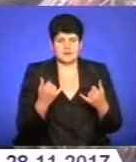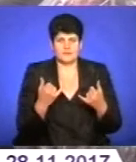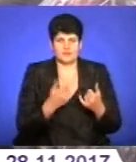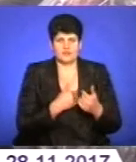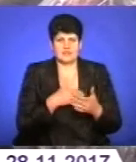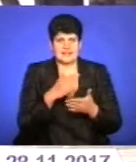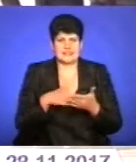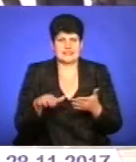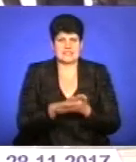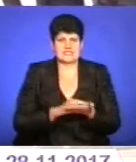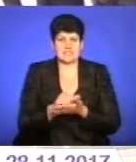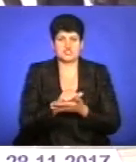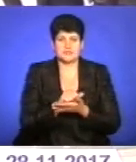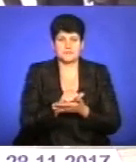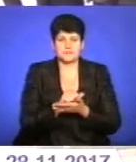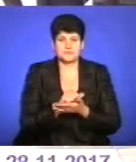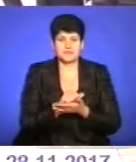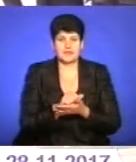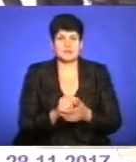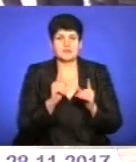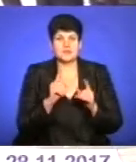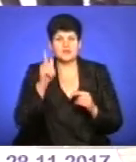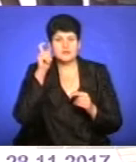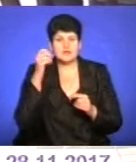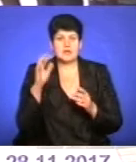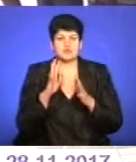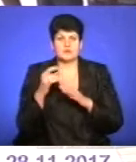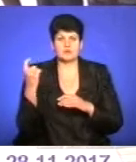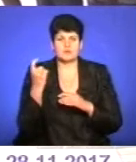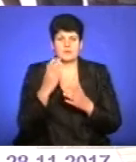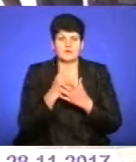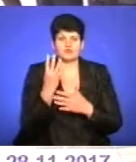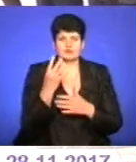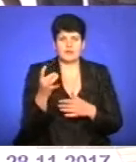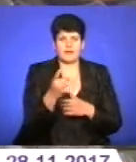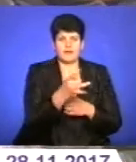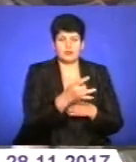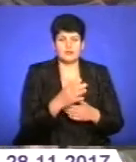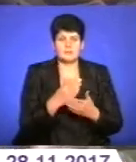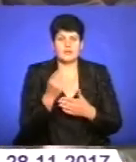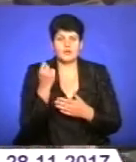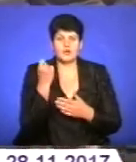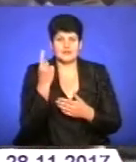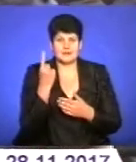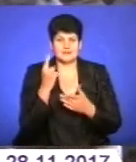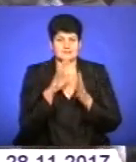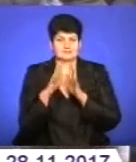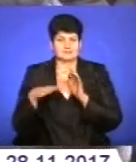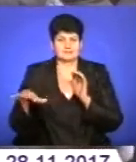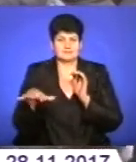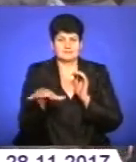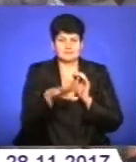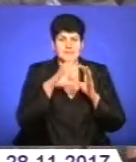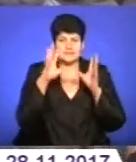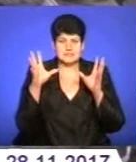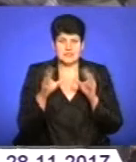цілонаправно знищити. Лише Чортківське лісове господарство охоплює 4 райони і має 11 лісництв. Загалом же на